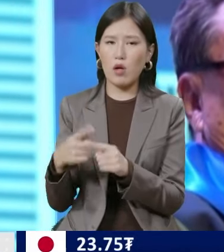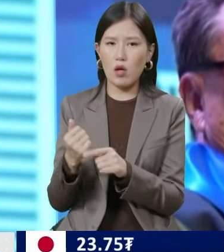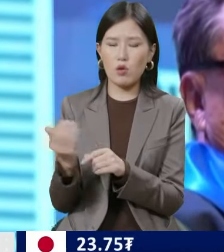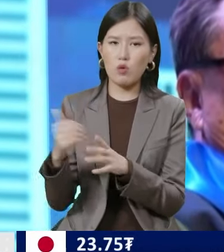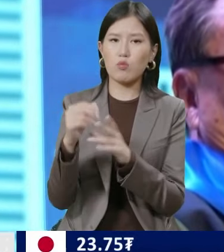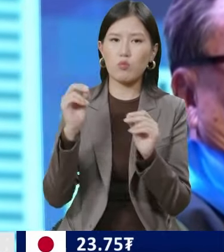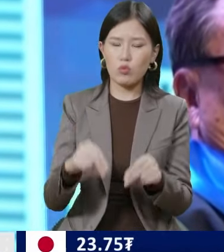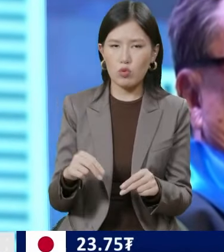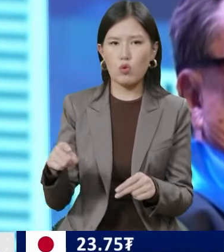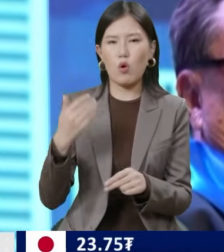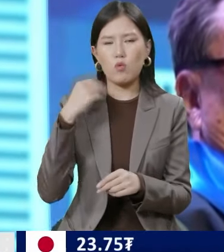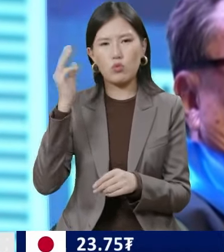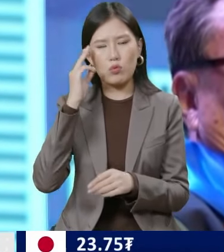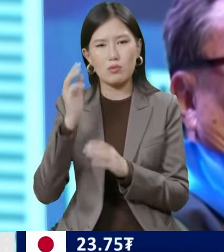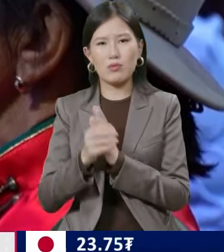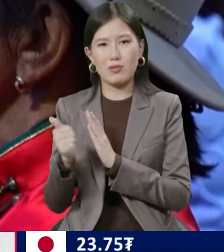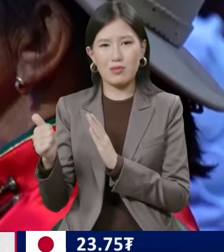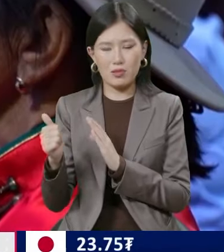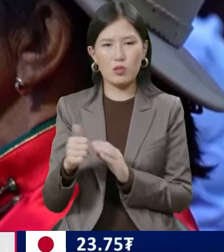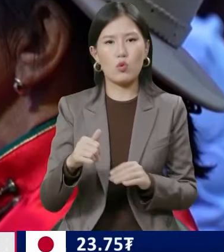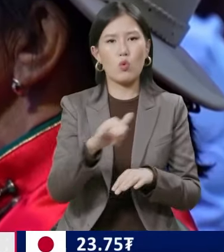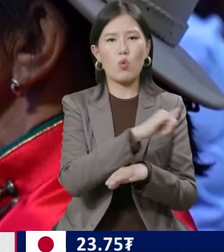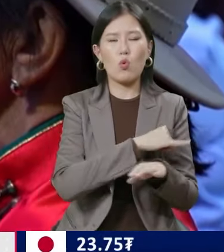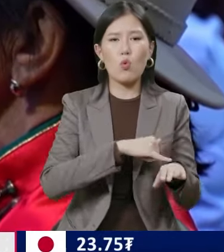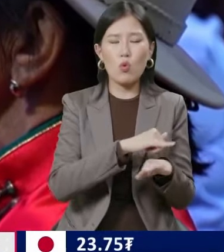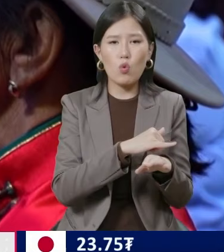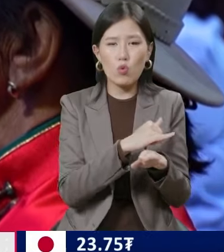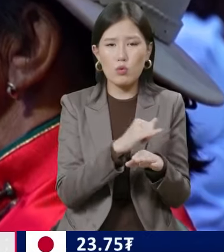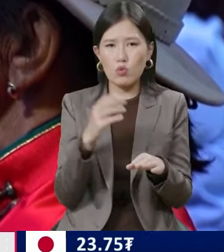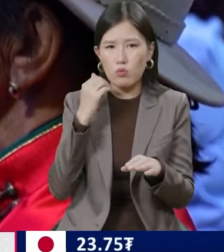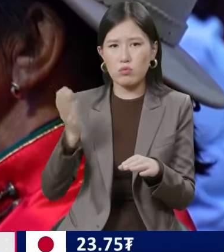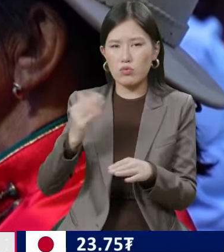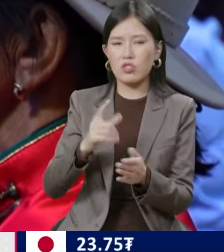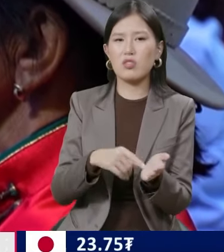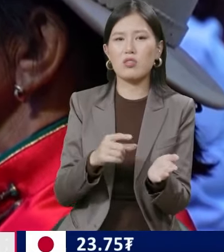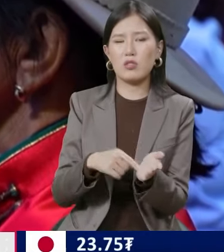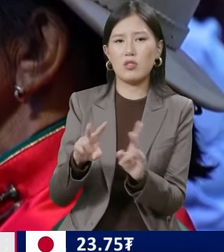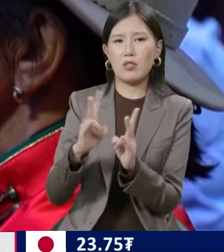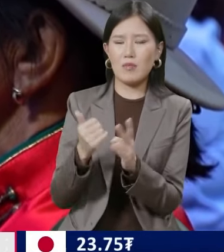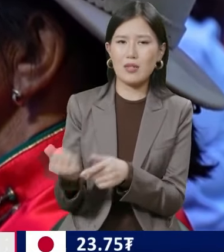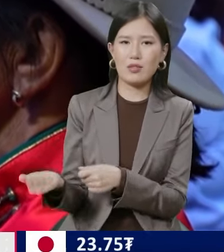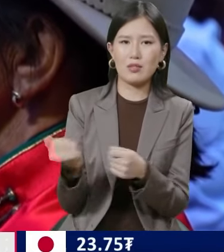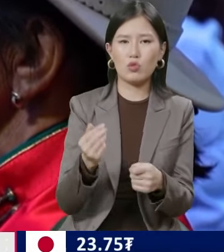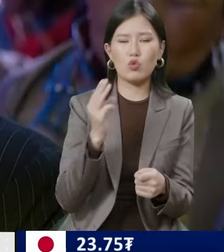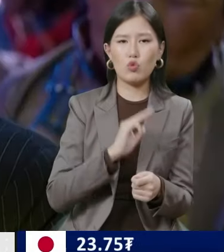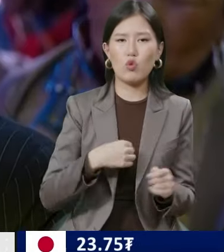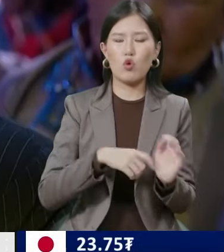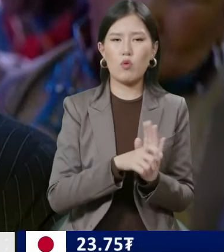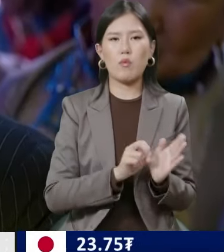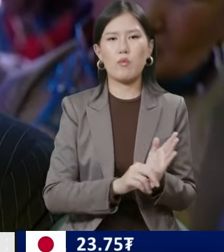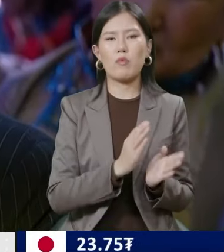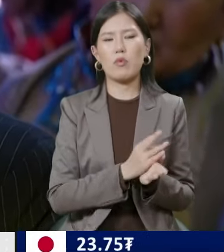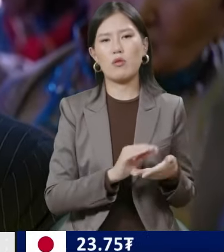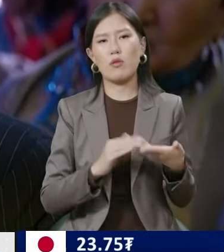хангах тэдний хуримтлуулсан туршлага чадварыг улс нийгмийн хөгжилд зориулан Ахмадуудын нийгмийн оролцоог дэмжин ажиллах мөрийн хөтөлбөрөөр танилцууллаа.